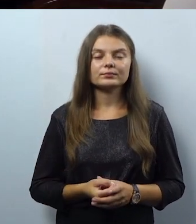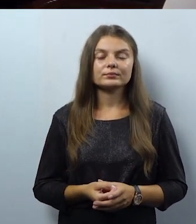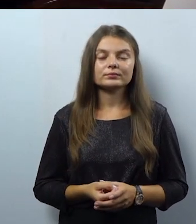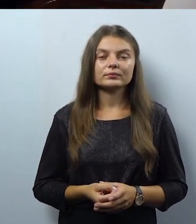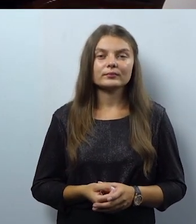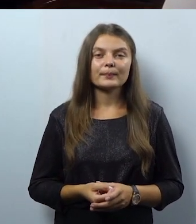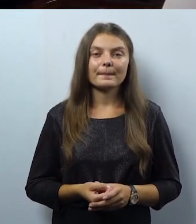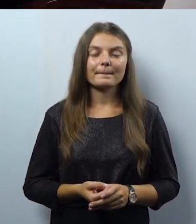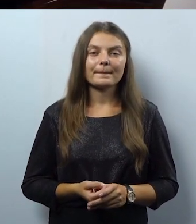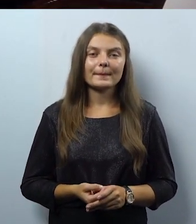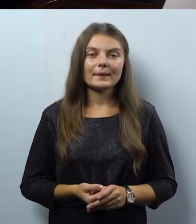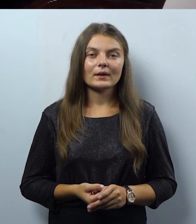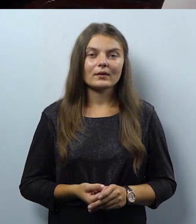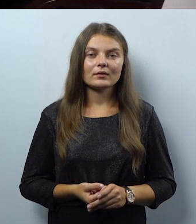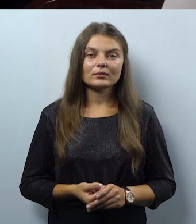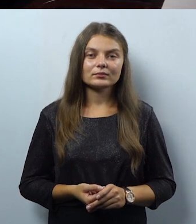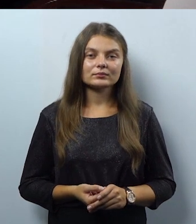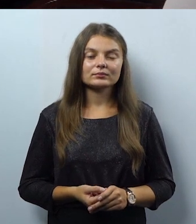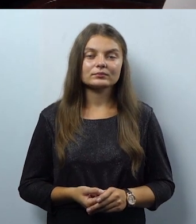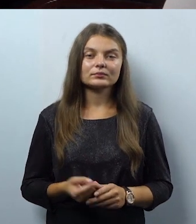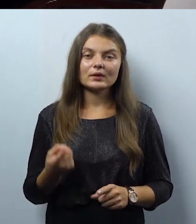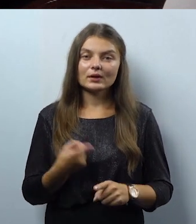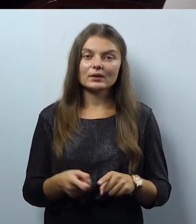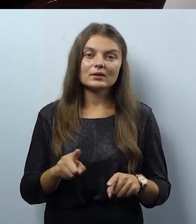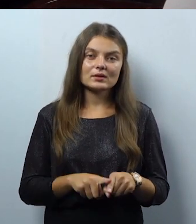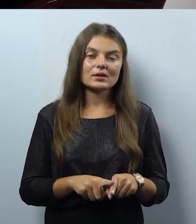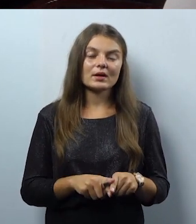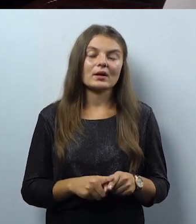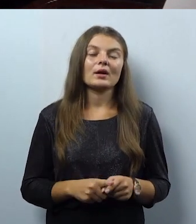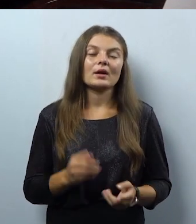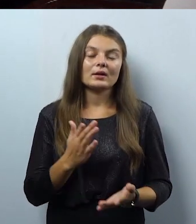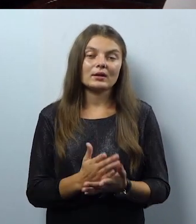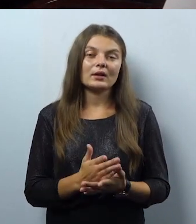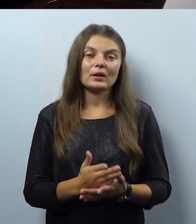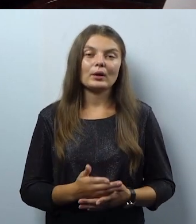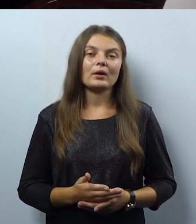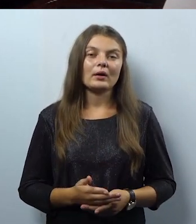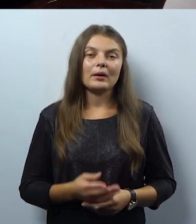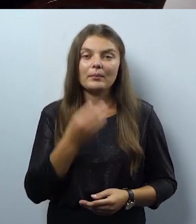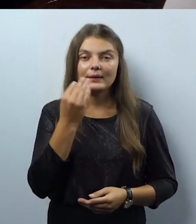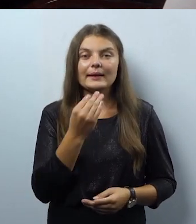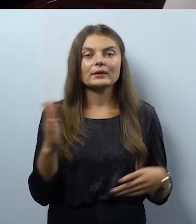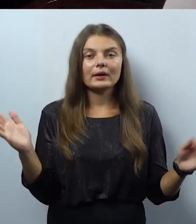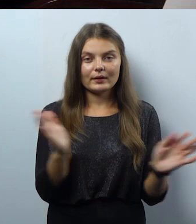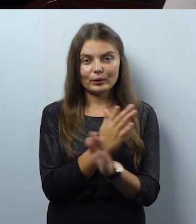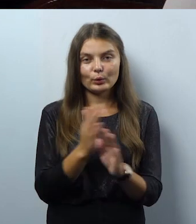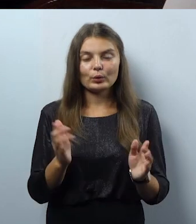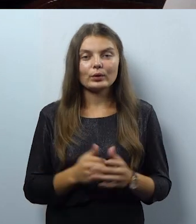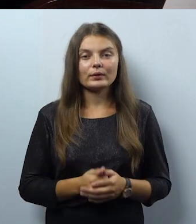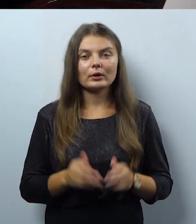більше стосувалося оцього, саме того питання, що от чорний сніг, у нас чому екологія. Були запрошені місцева